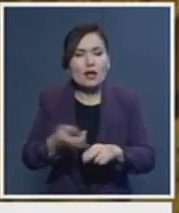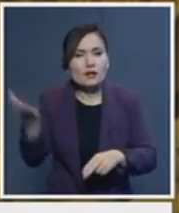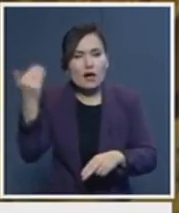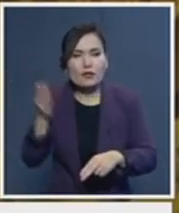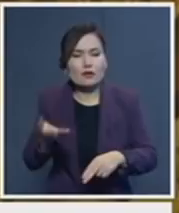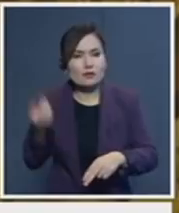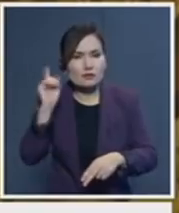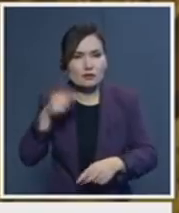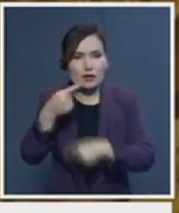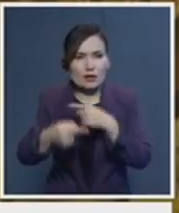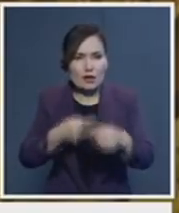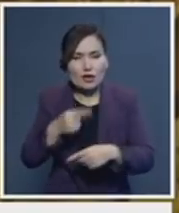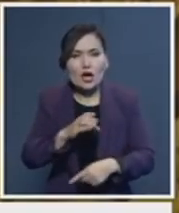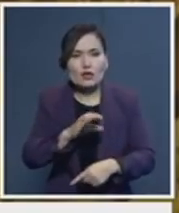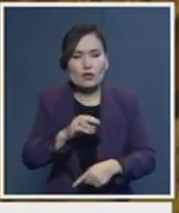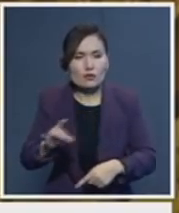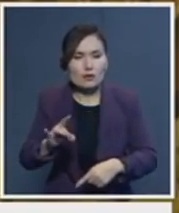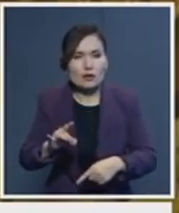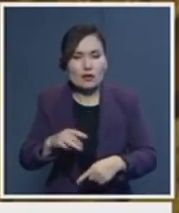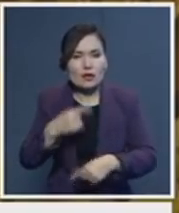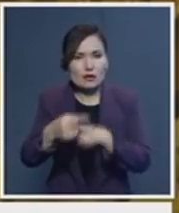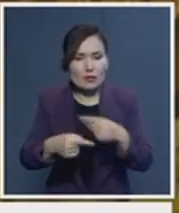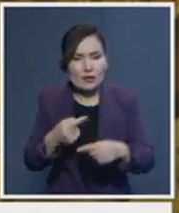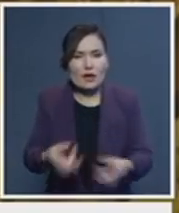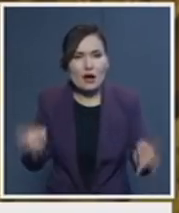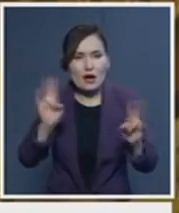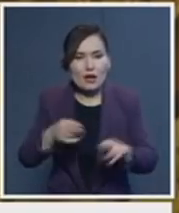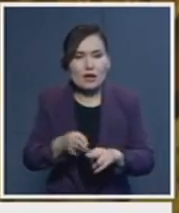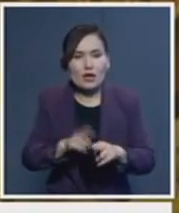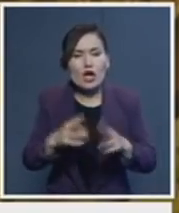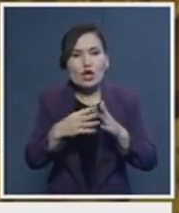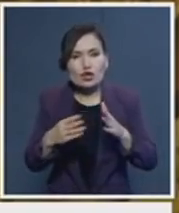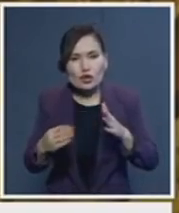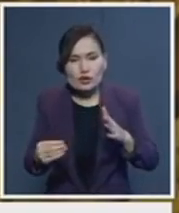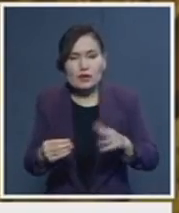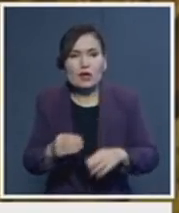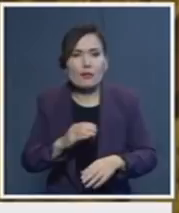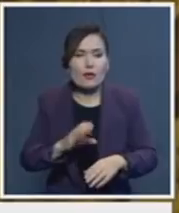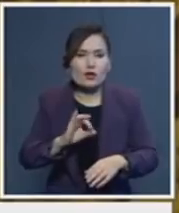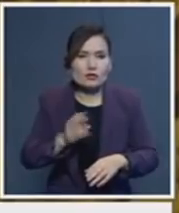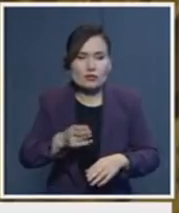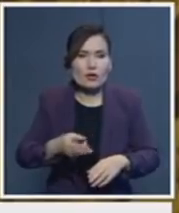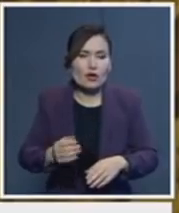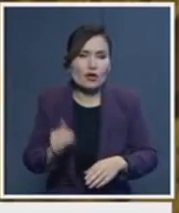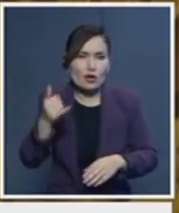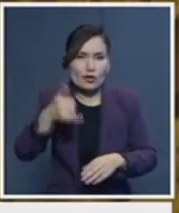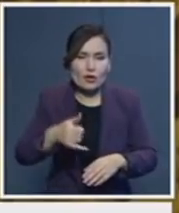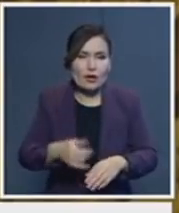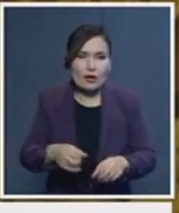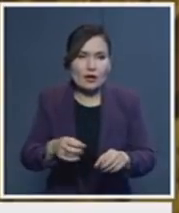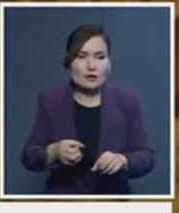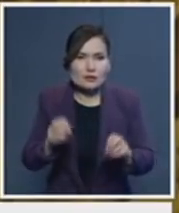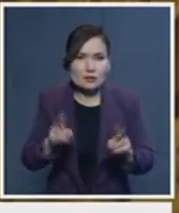құмырасы. Яғни ол сол кездегі жаңағы жүзім шырының не болмаса жаңағы сүт тағамдарын құюға арналған құмыра деп